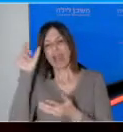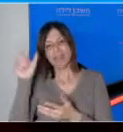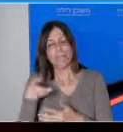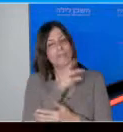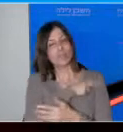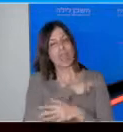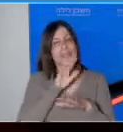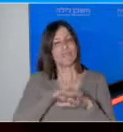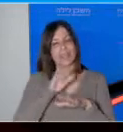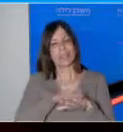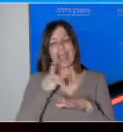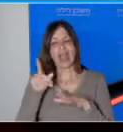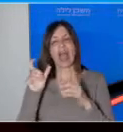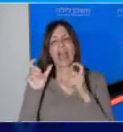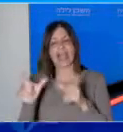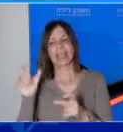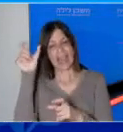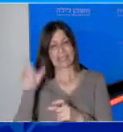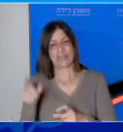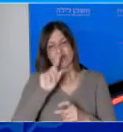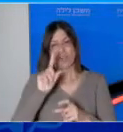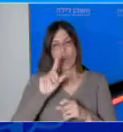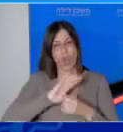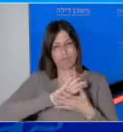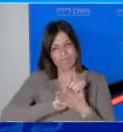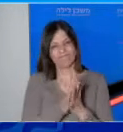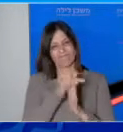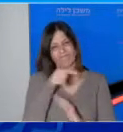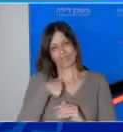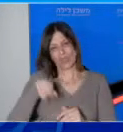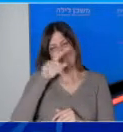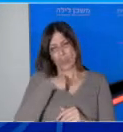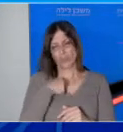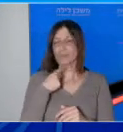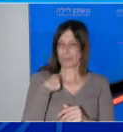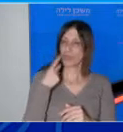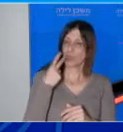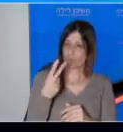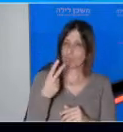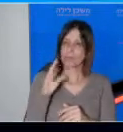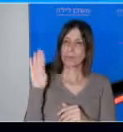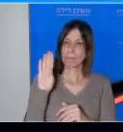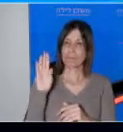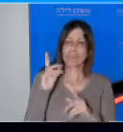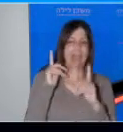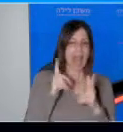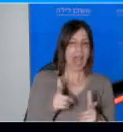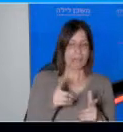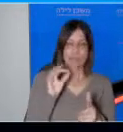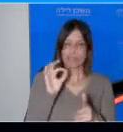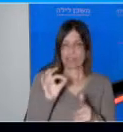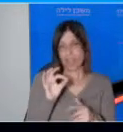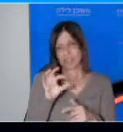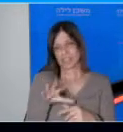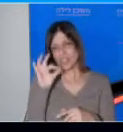האזרחים, ולא לרדוף אותנו. אודי טניה, אתה יודע, אנחנו רואים עכשיו באמת את בנימין נתניהו, בצדק מבחינתו, נלחם כדי